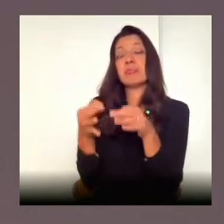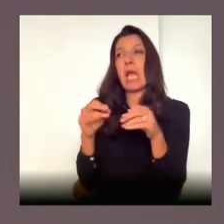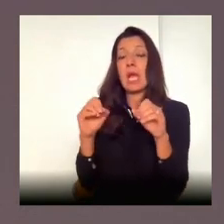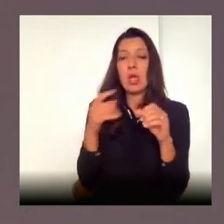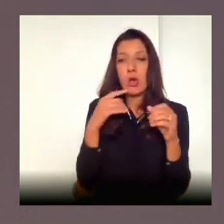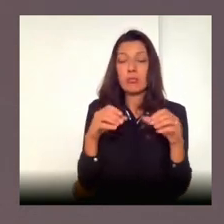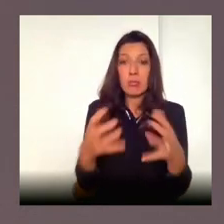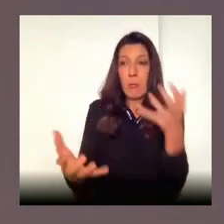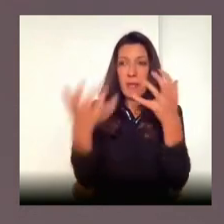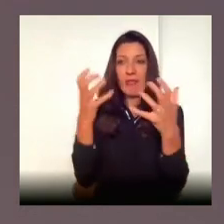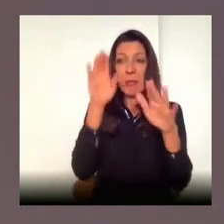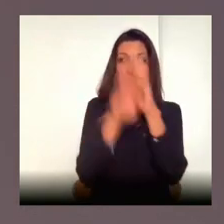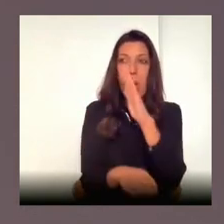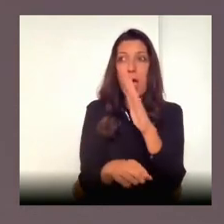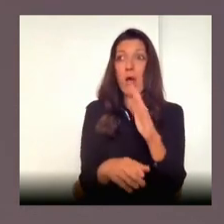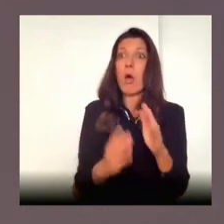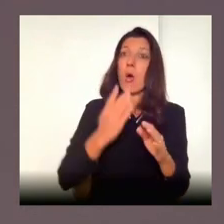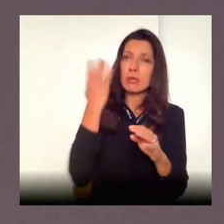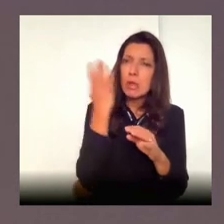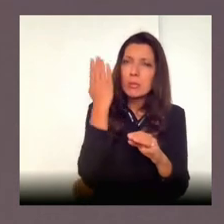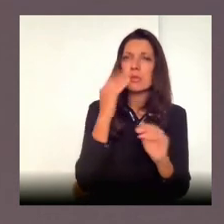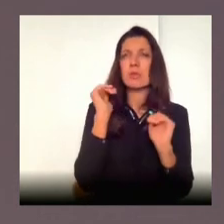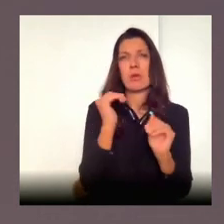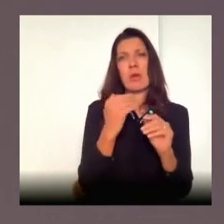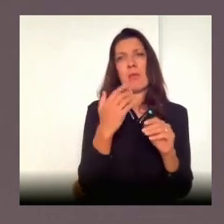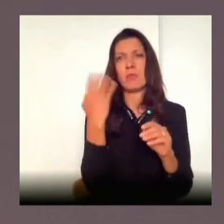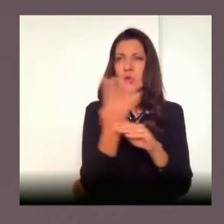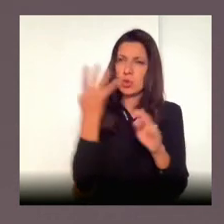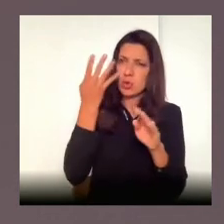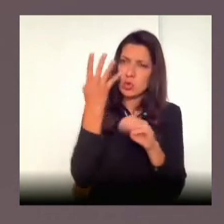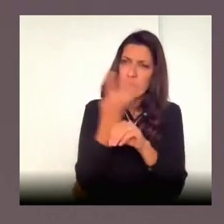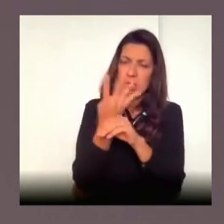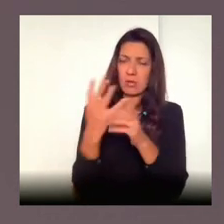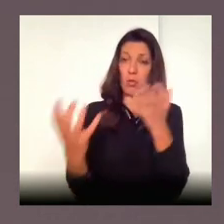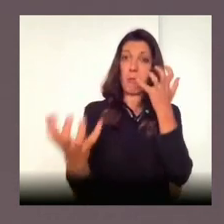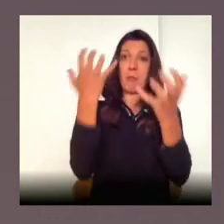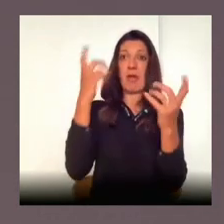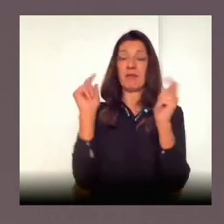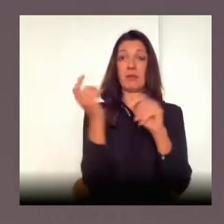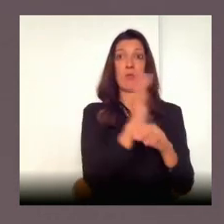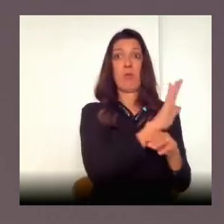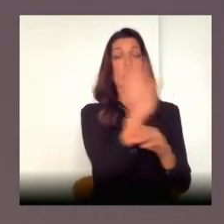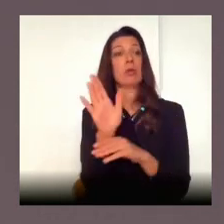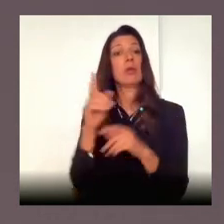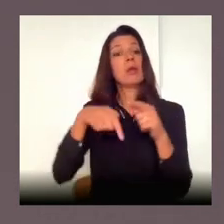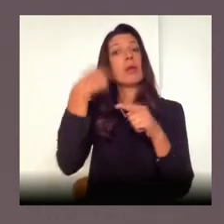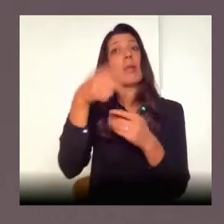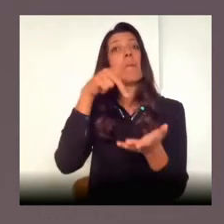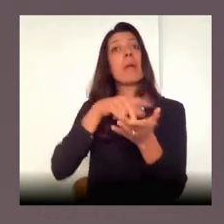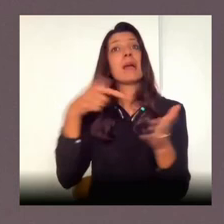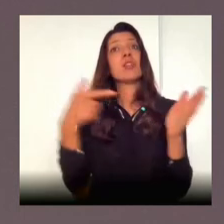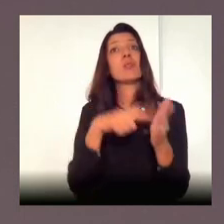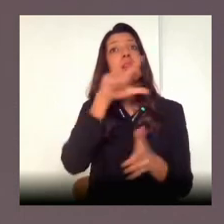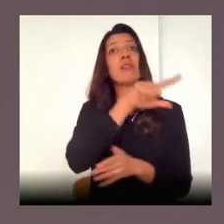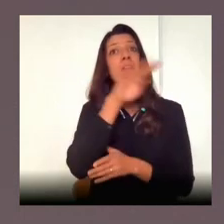prêts. Nous avons besoin de cet éclairage tous les 4 ans. Les Jeux paralympiques de Paris 2024 vont être exceptionnels, j'en